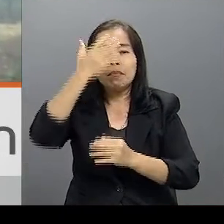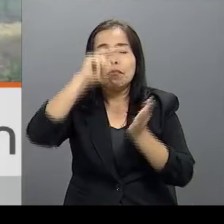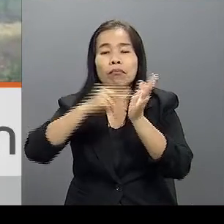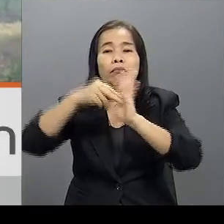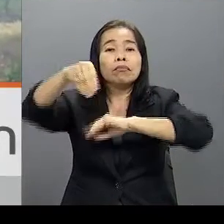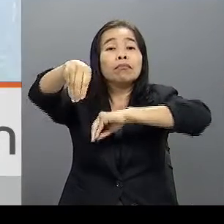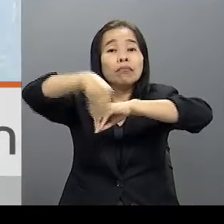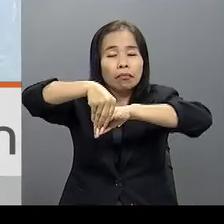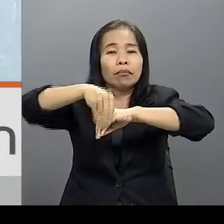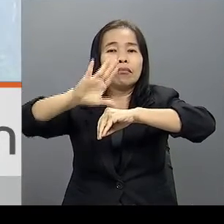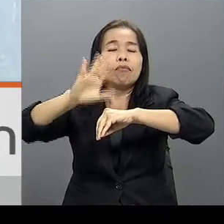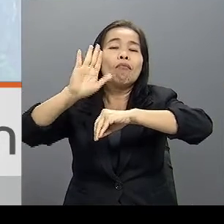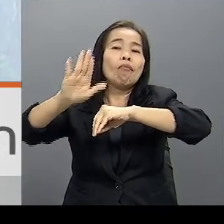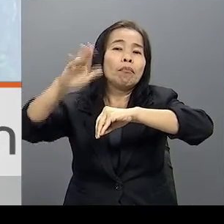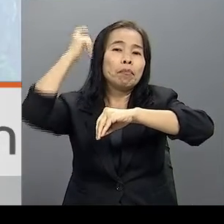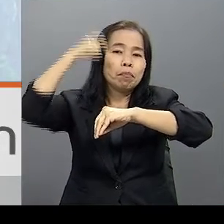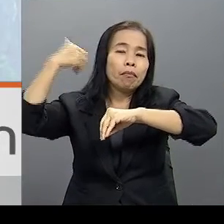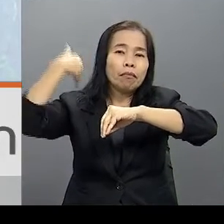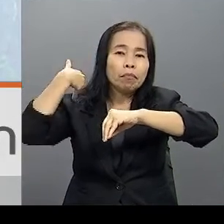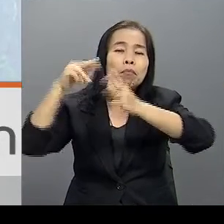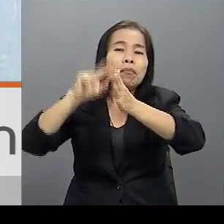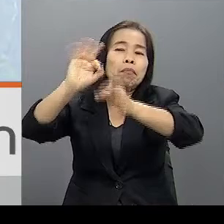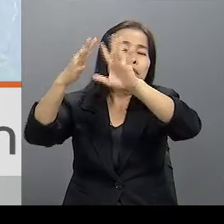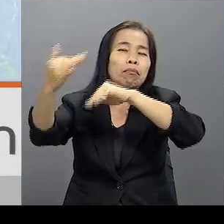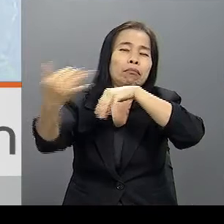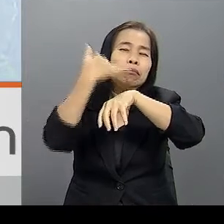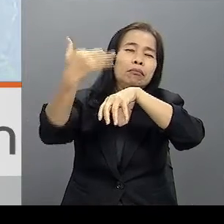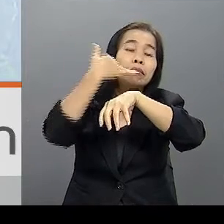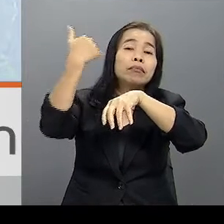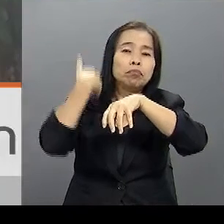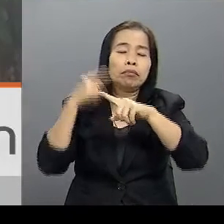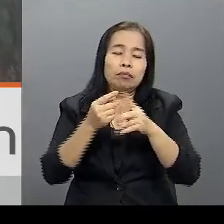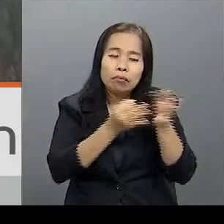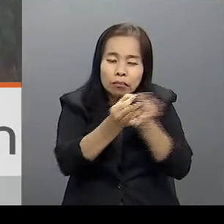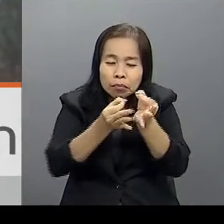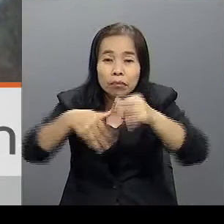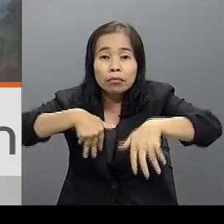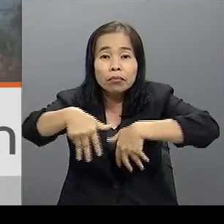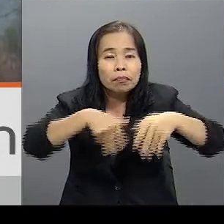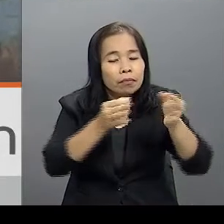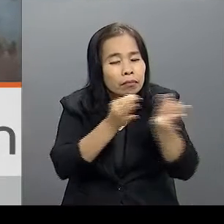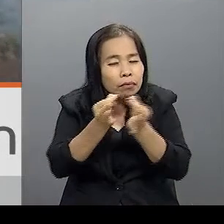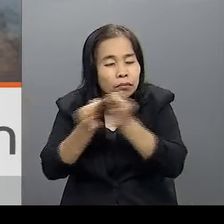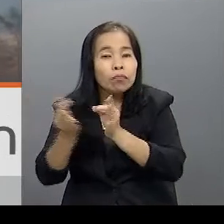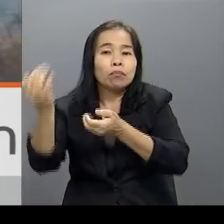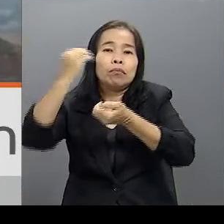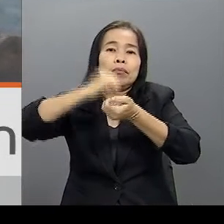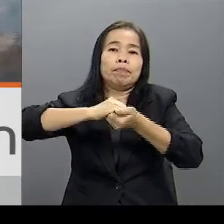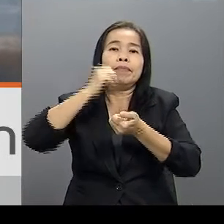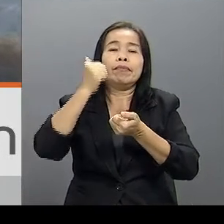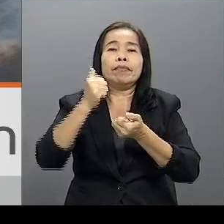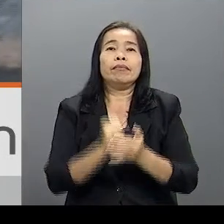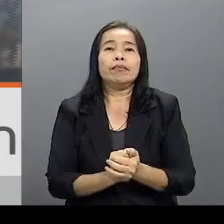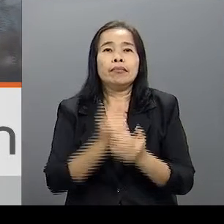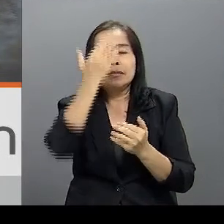เผาเกิดขึ้นจากการเร่งสรางคเข้ใจกัชาวบ้านที่ผ่านมาก็มีการพูคุยและรมมอกันอย่างต่อเื่องระห่างอำเฮอต